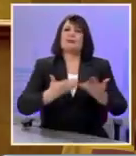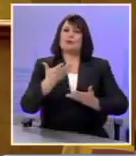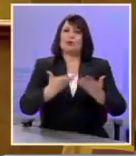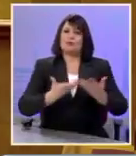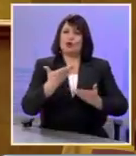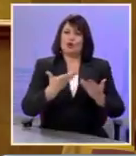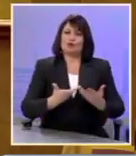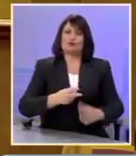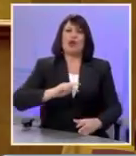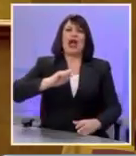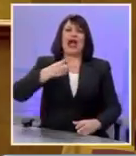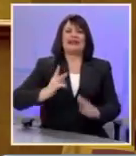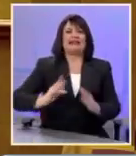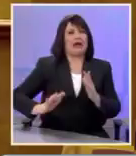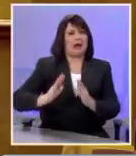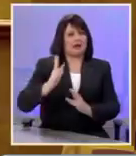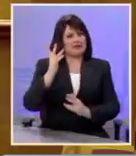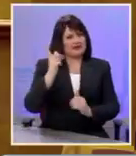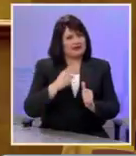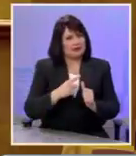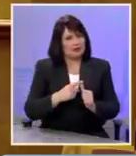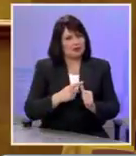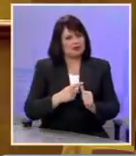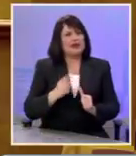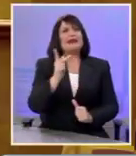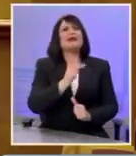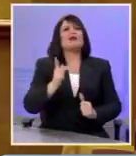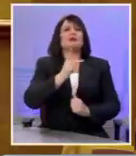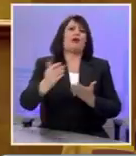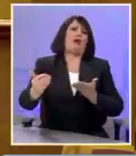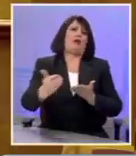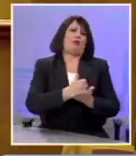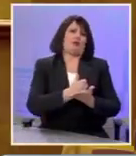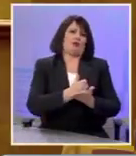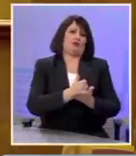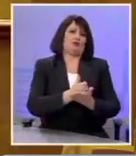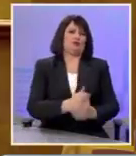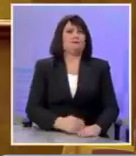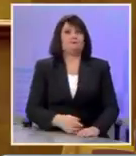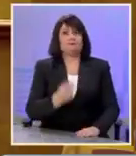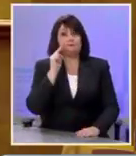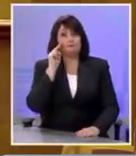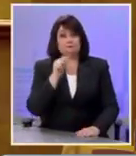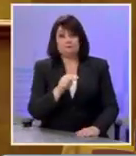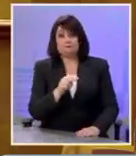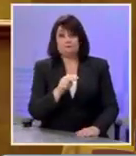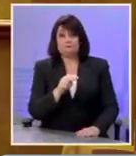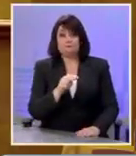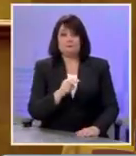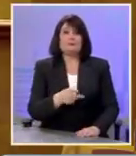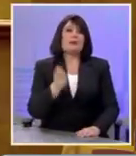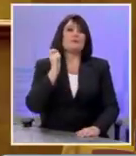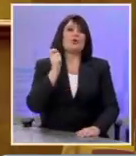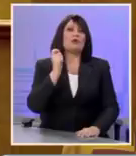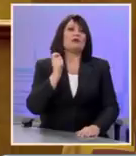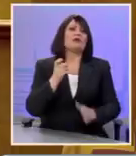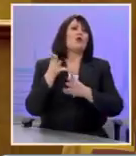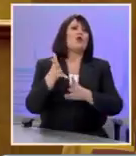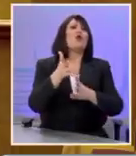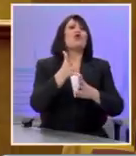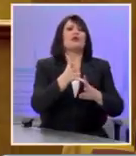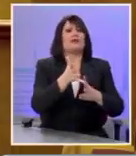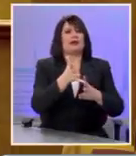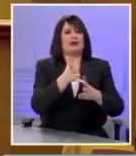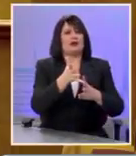είναι αντιαναπτυξιακός αλλά και κοινωνικά άδικος. Αποκαλύπτει την πολιτική απάτη που